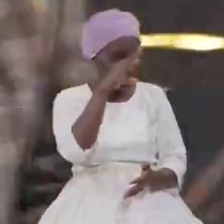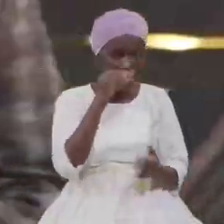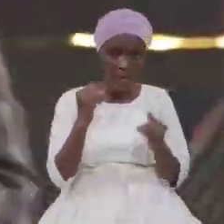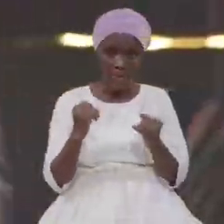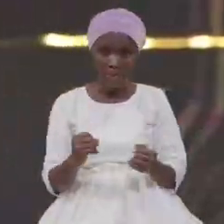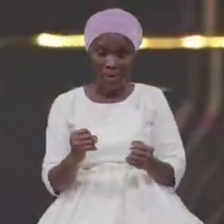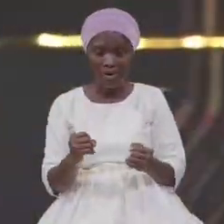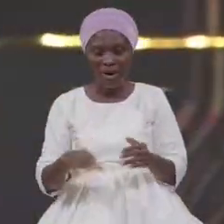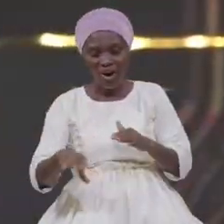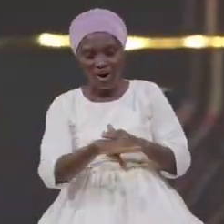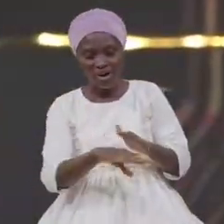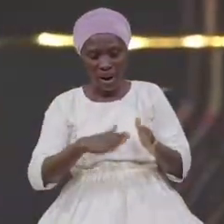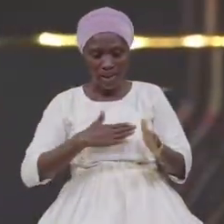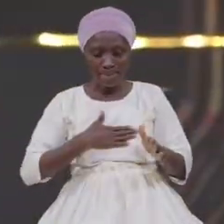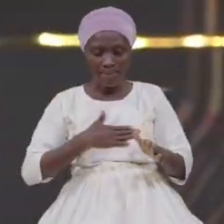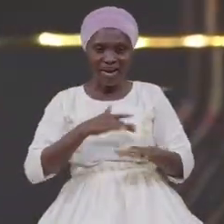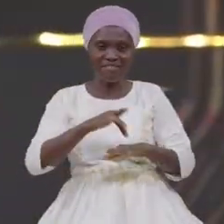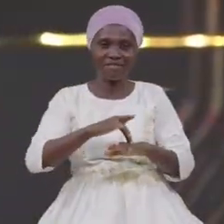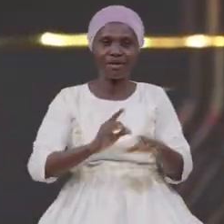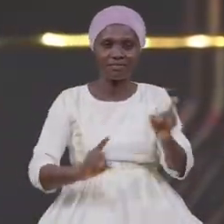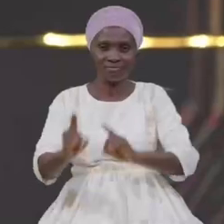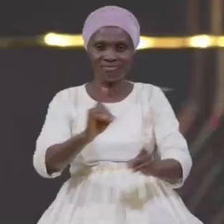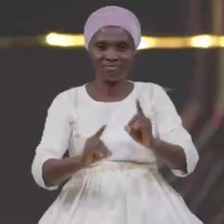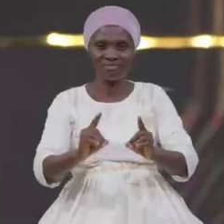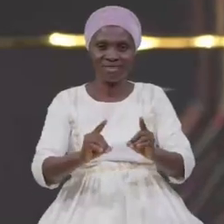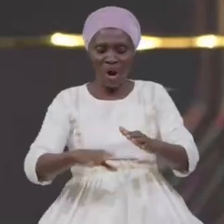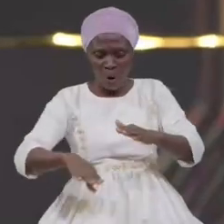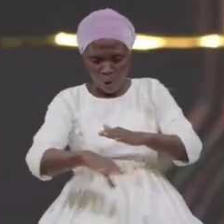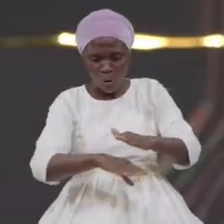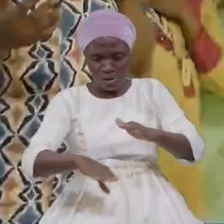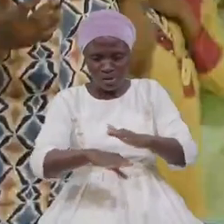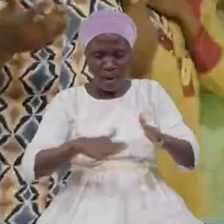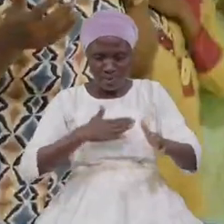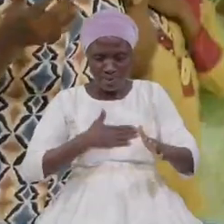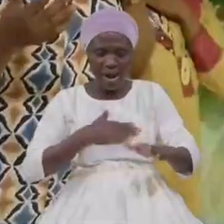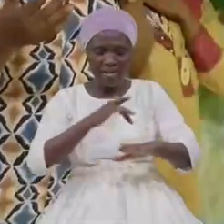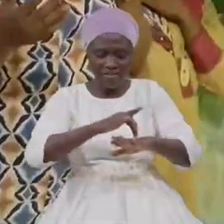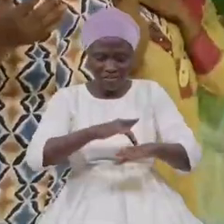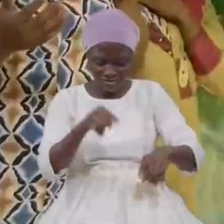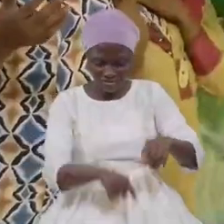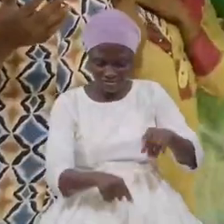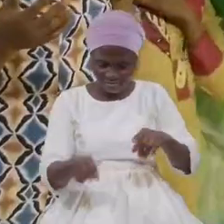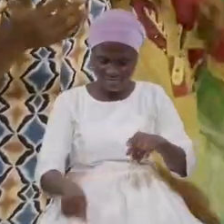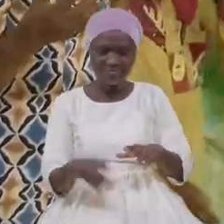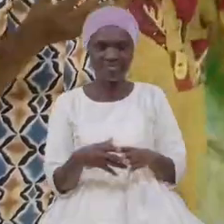maléfiques, sous mes pieds. Dis-le pour toi, non, sous mes pieds.